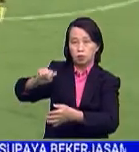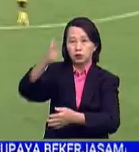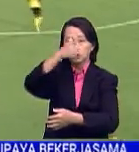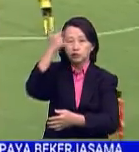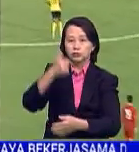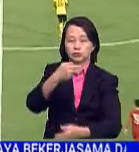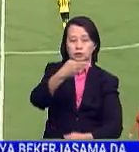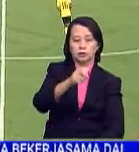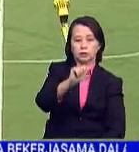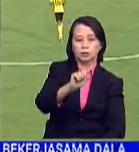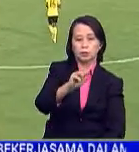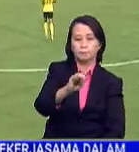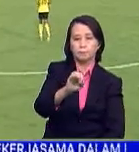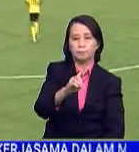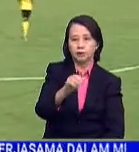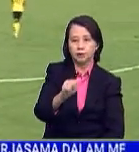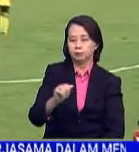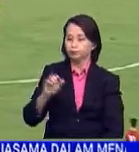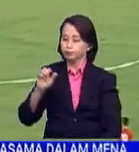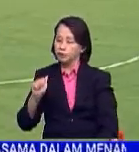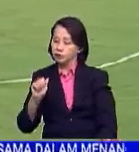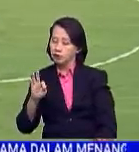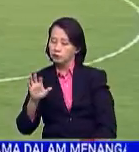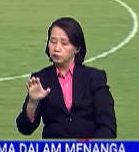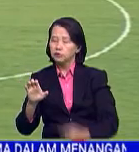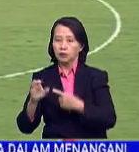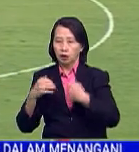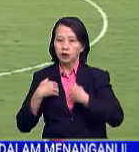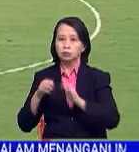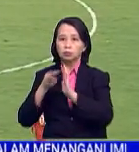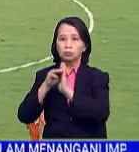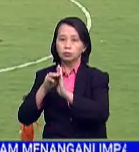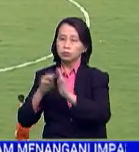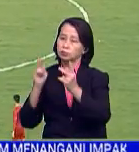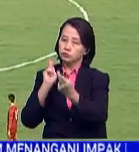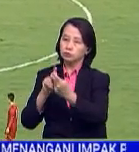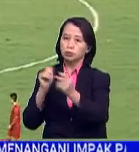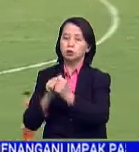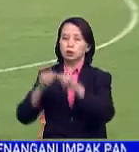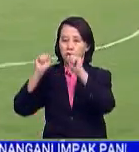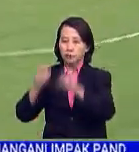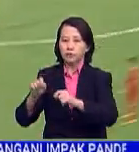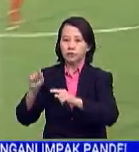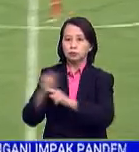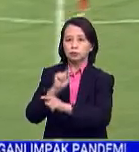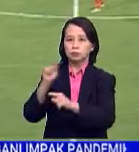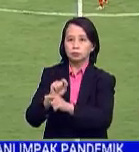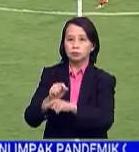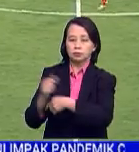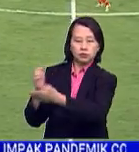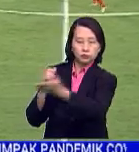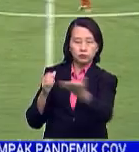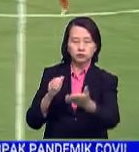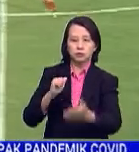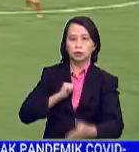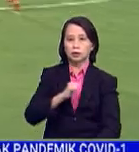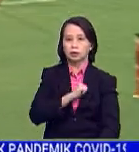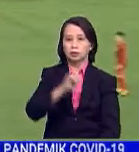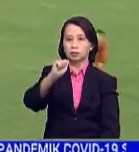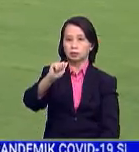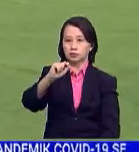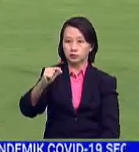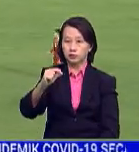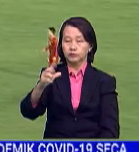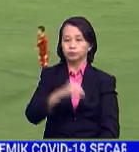jelas Hamidin FC sudah memiliki contoh atau model yang sesuai dan boleh diguna pakai oleh semua ahli gabungan